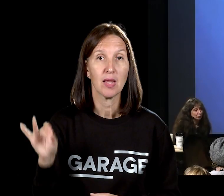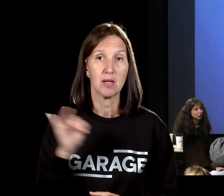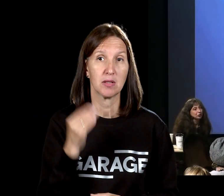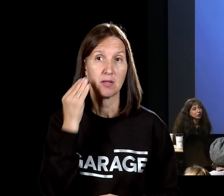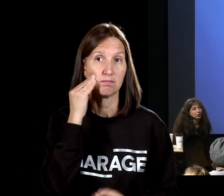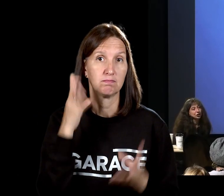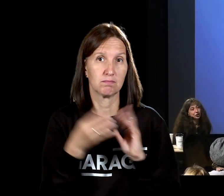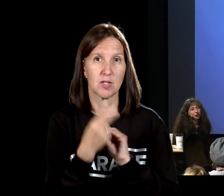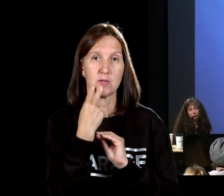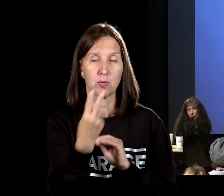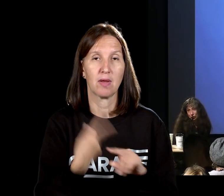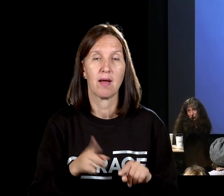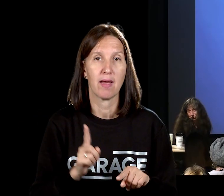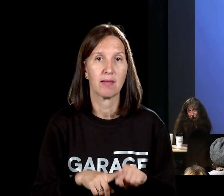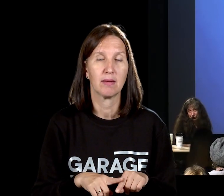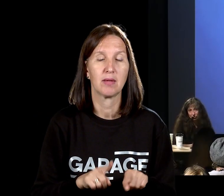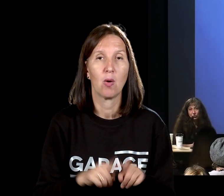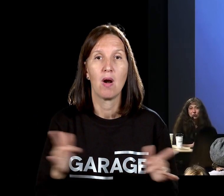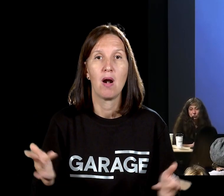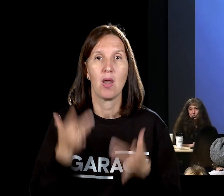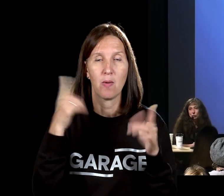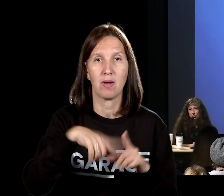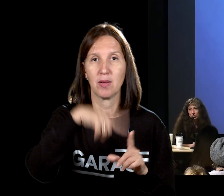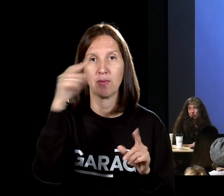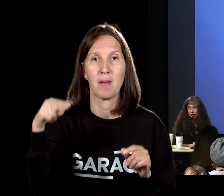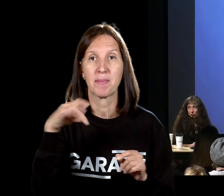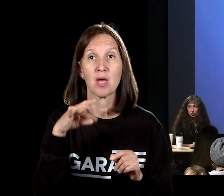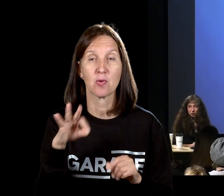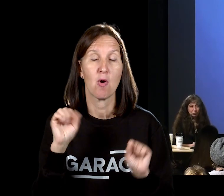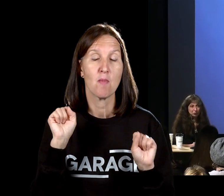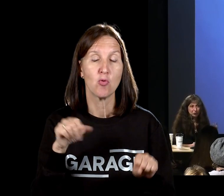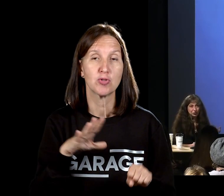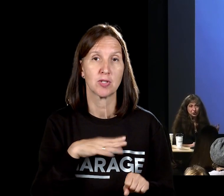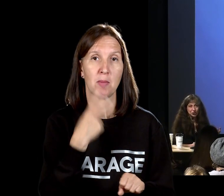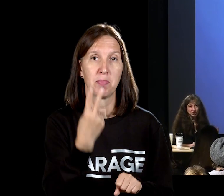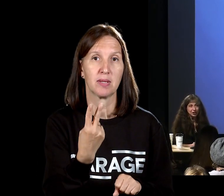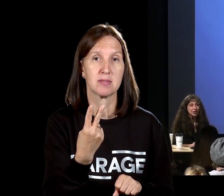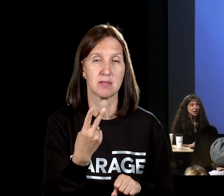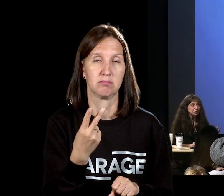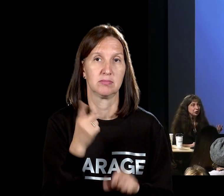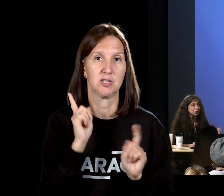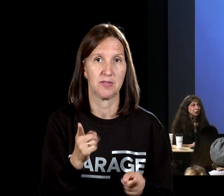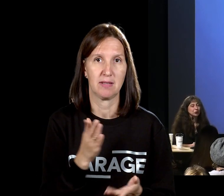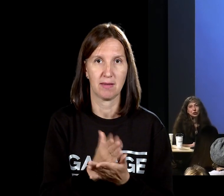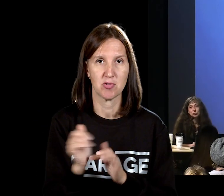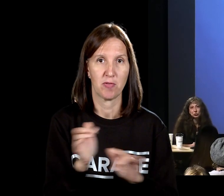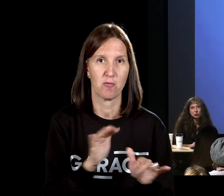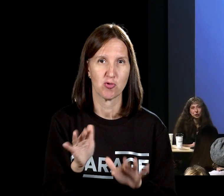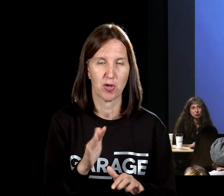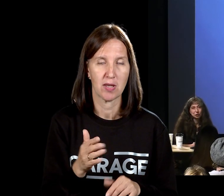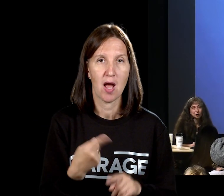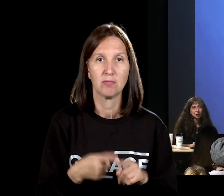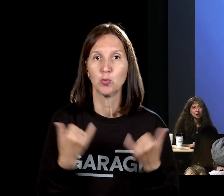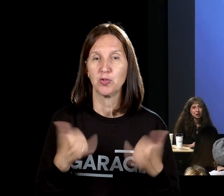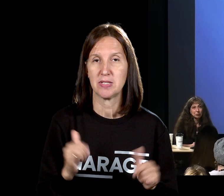судя по всему, это легчайшее перо, которое в нем находится, все-таки может пребывать, как бы оно может пребывать в движении. И действительно, работа 28-го